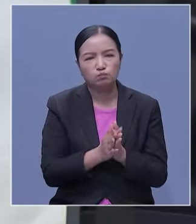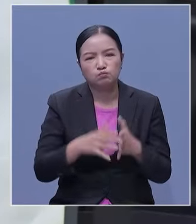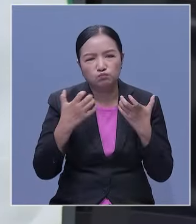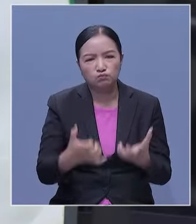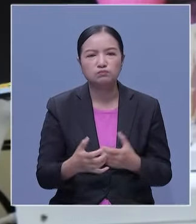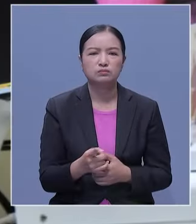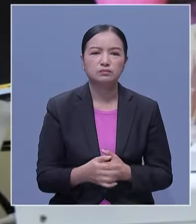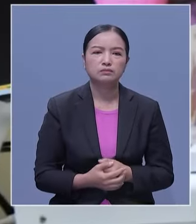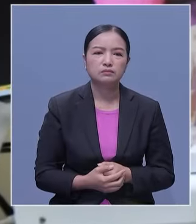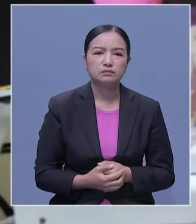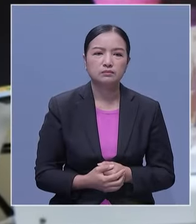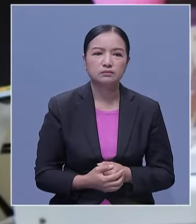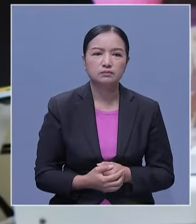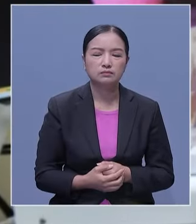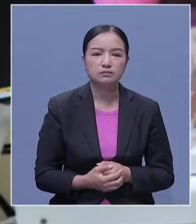งค่ะ